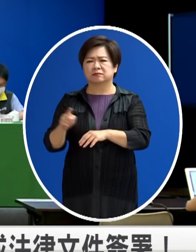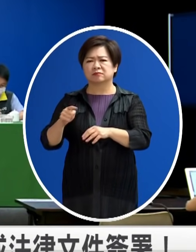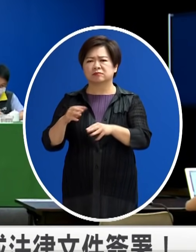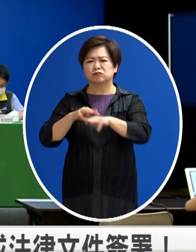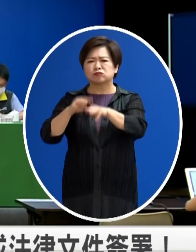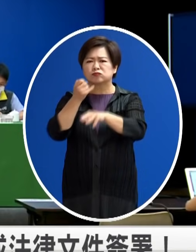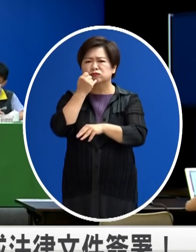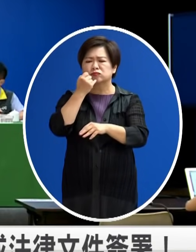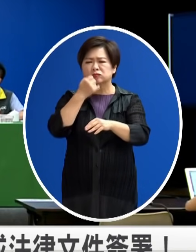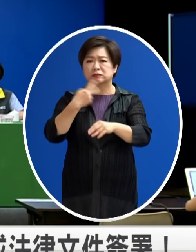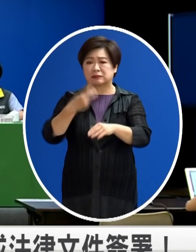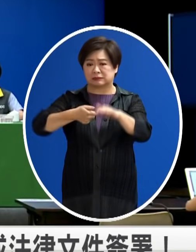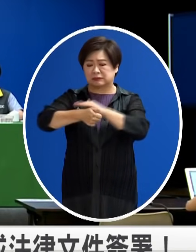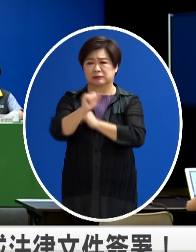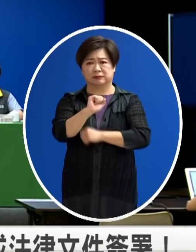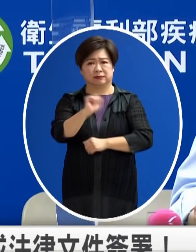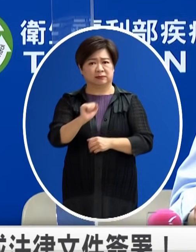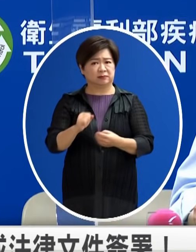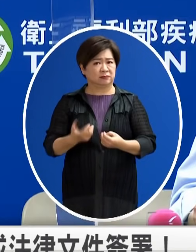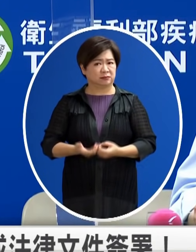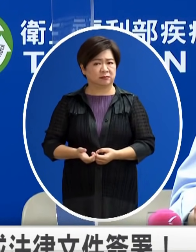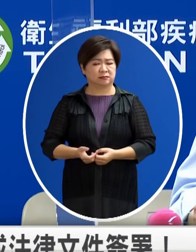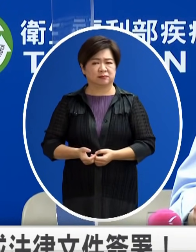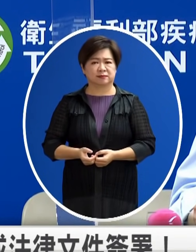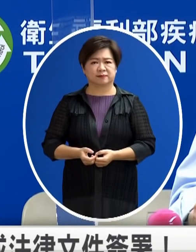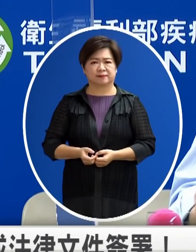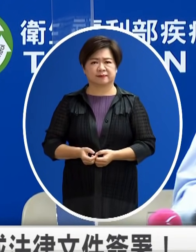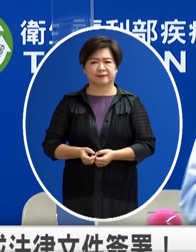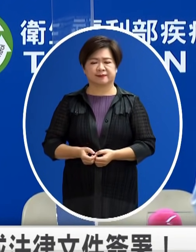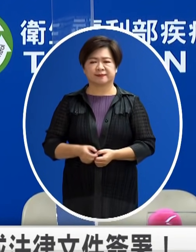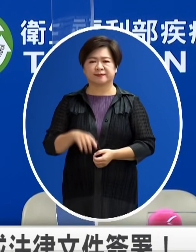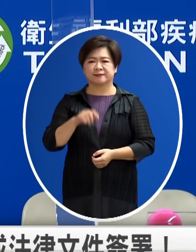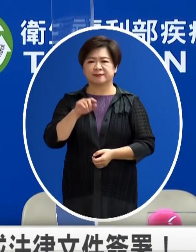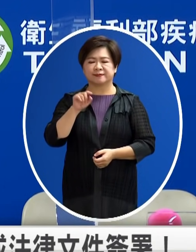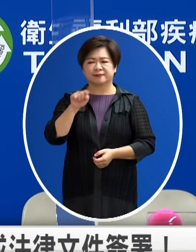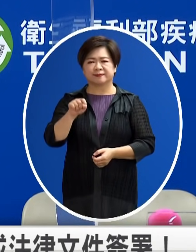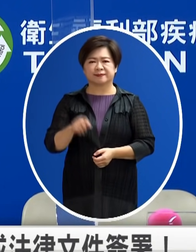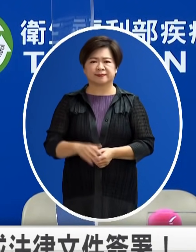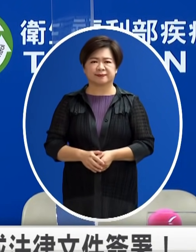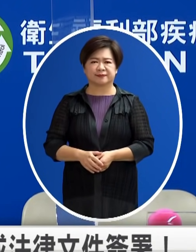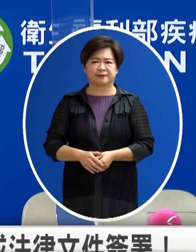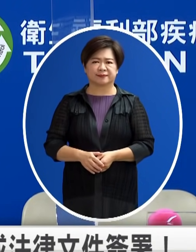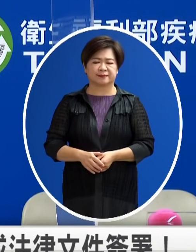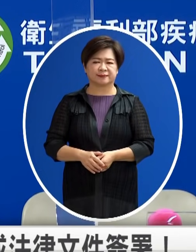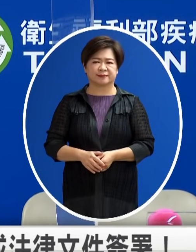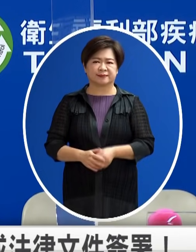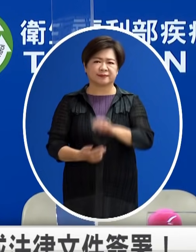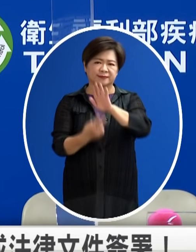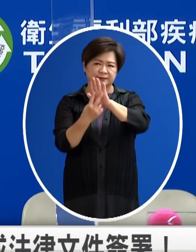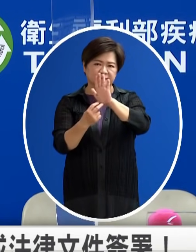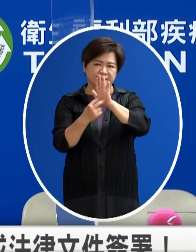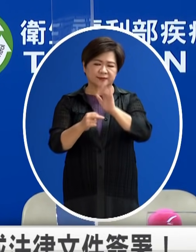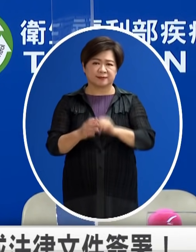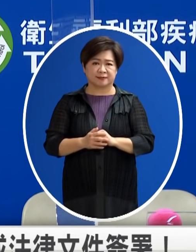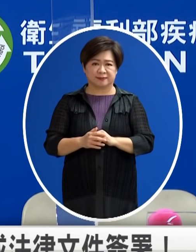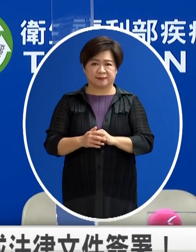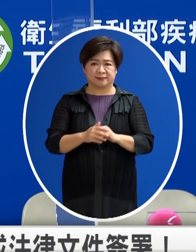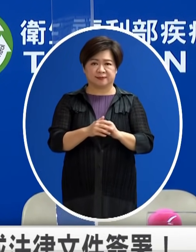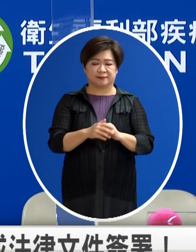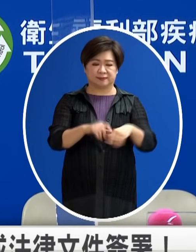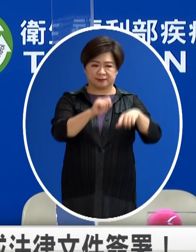关的消息？谢谢。 好，至于相关的这些在民间购买疫